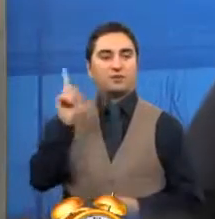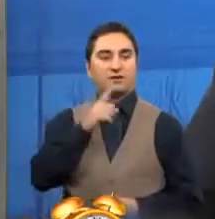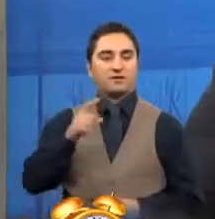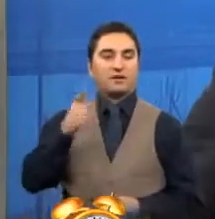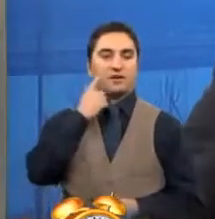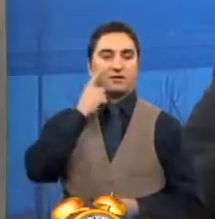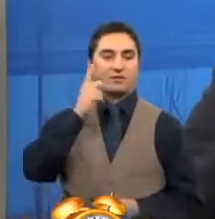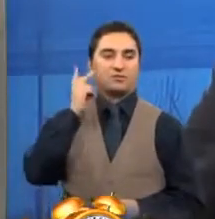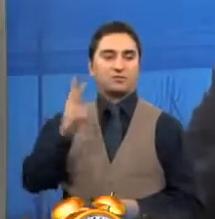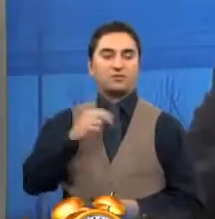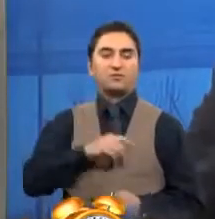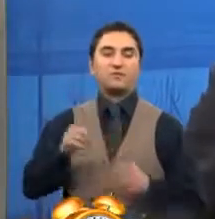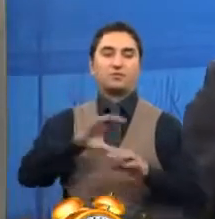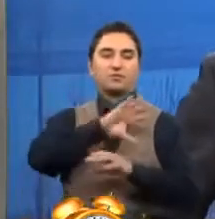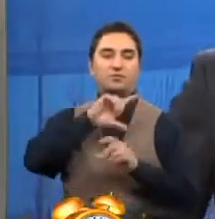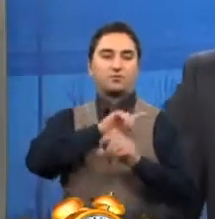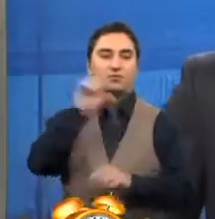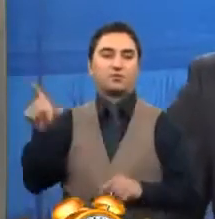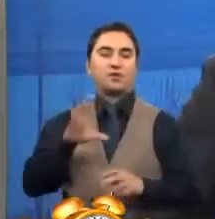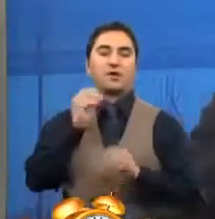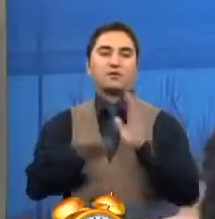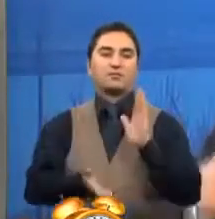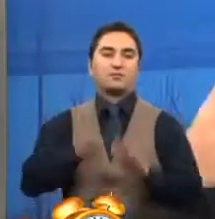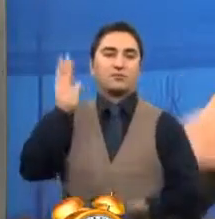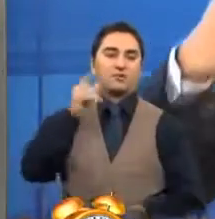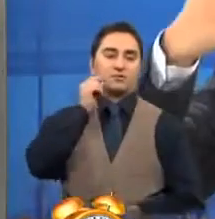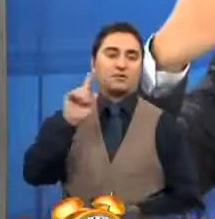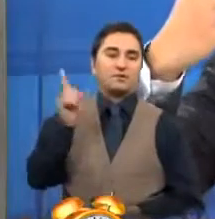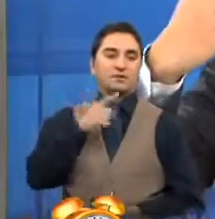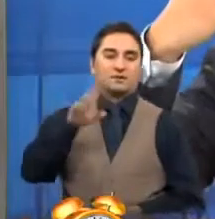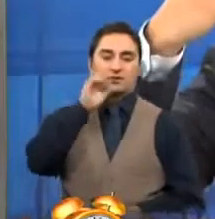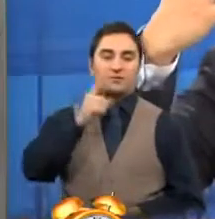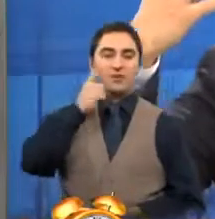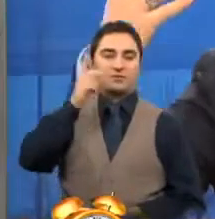Kemal Atatürk'tür. Neticede Cumhuriyetimizi ve bugün eğer